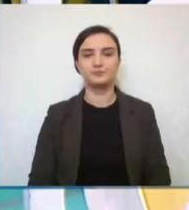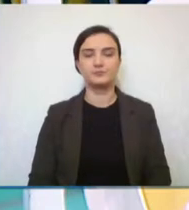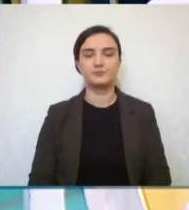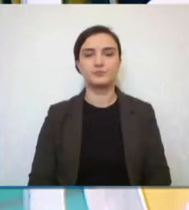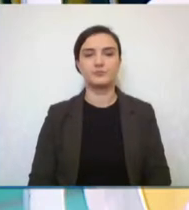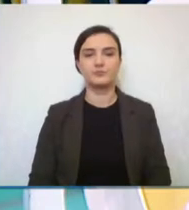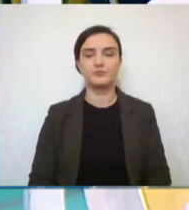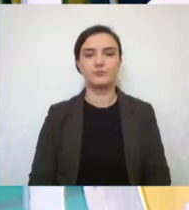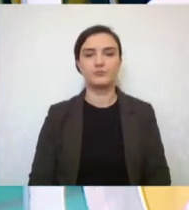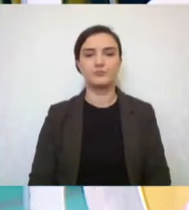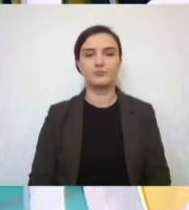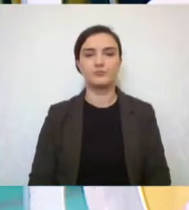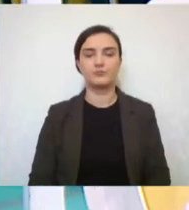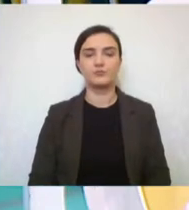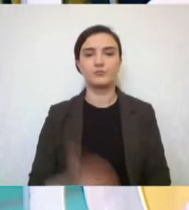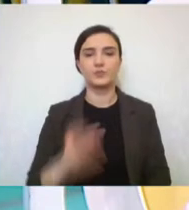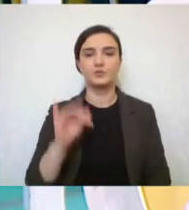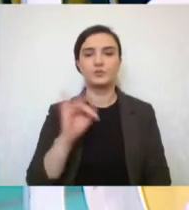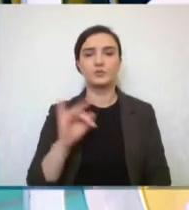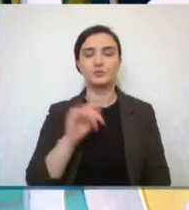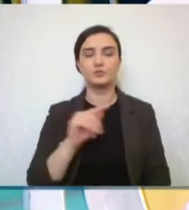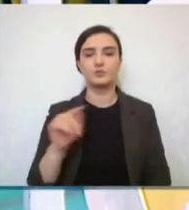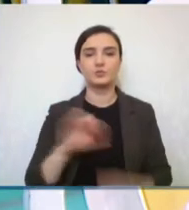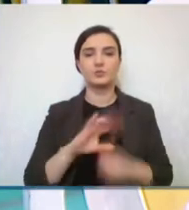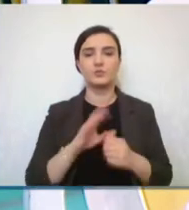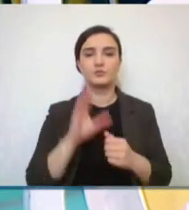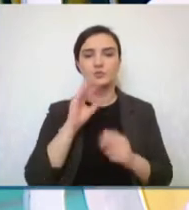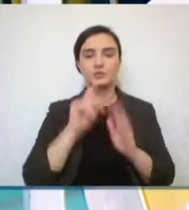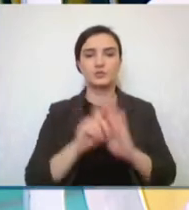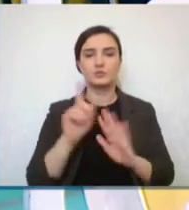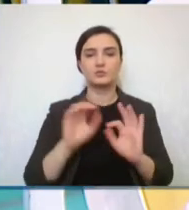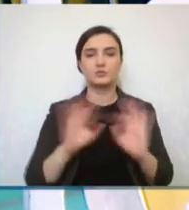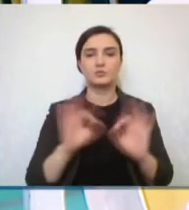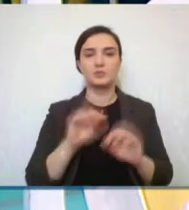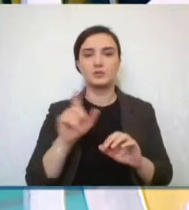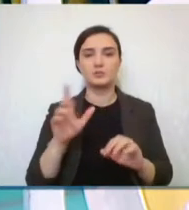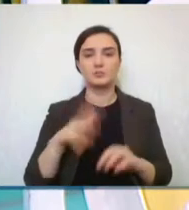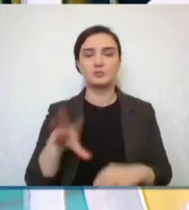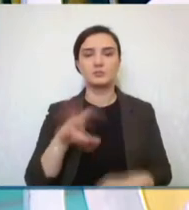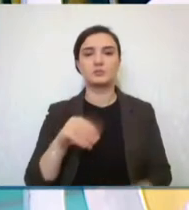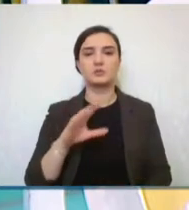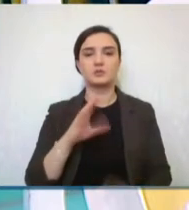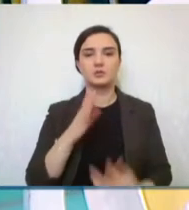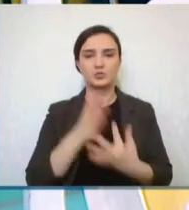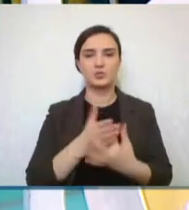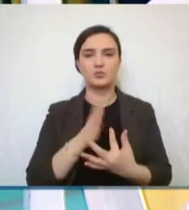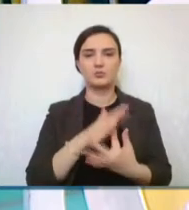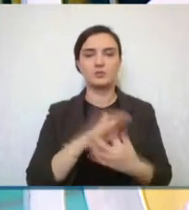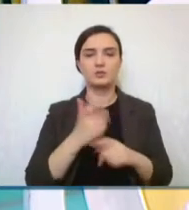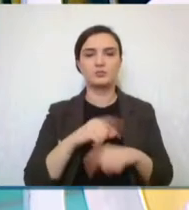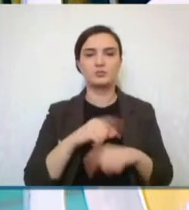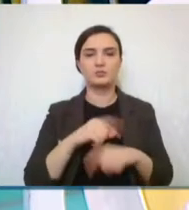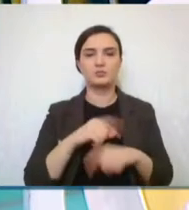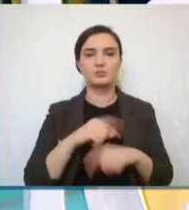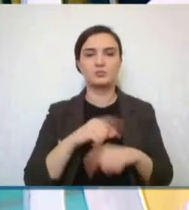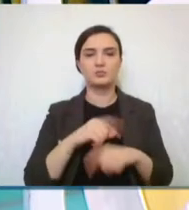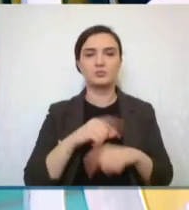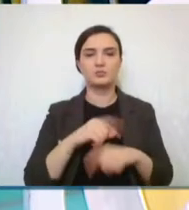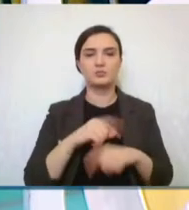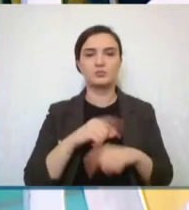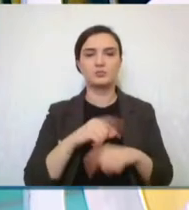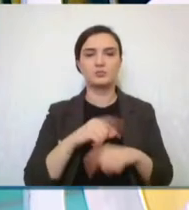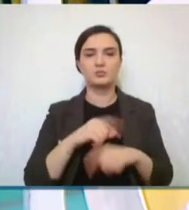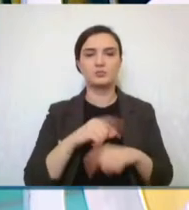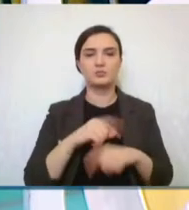ესე იყოს, როცა კოვიდზე დაიწყო ლაპარაკი, ადამიანები ციყოფიან არიან ძალიან გრძნობიარები და გრძნობიარები გარკვეული ინფორმაციის